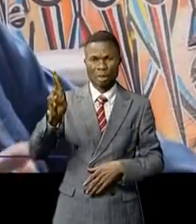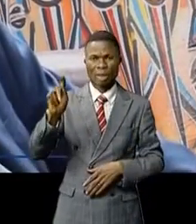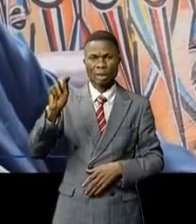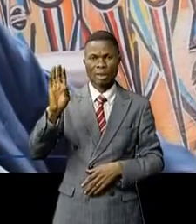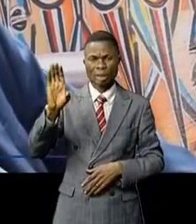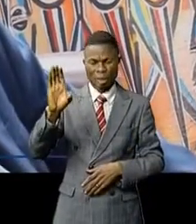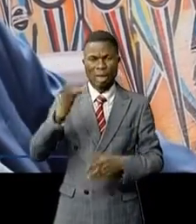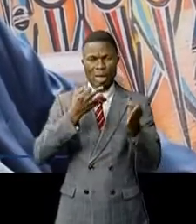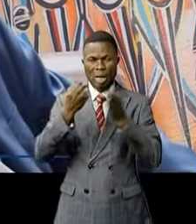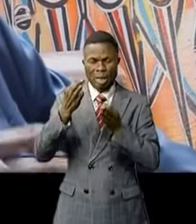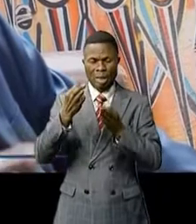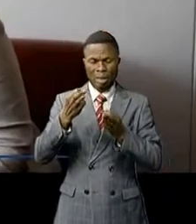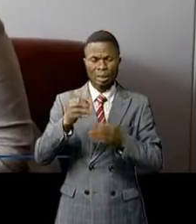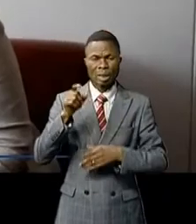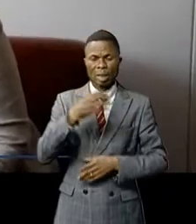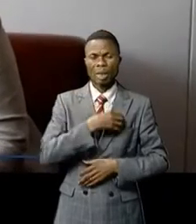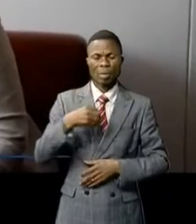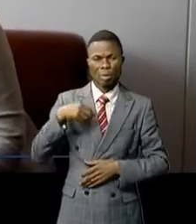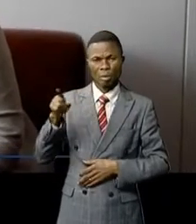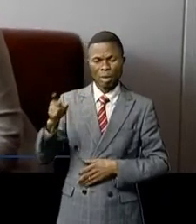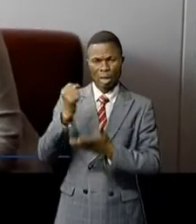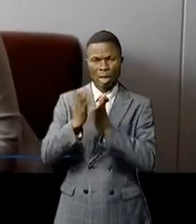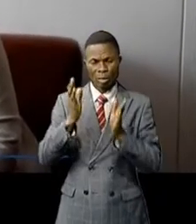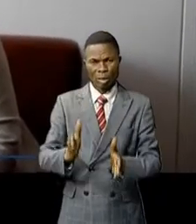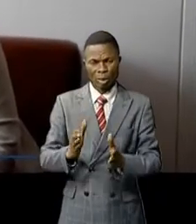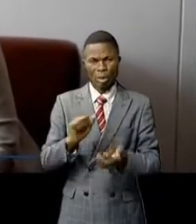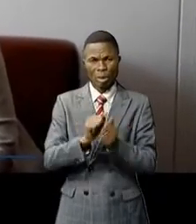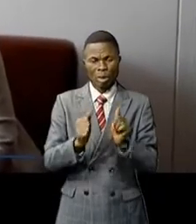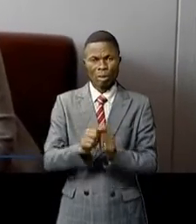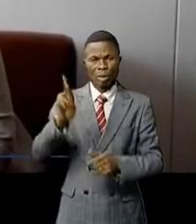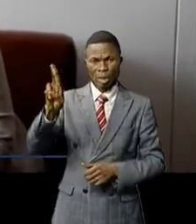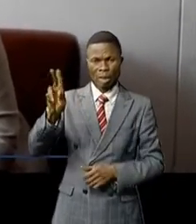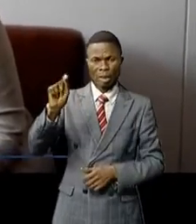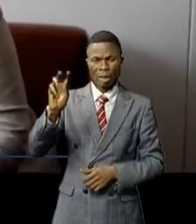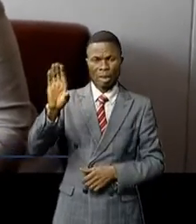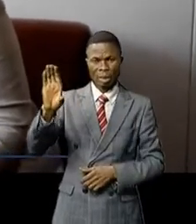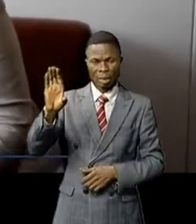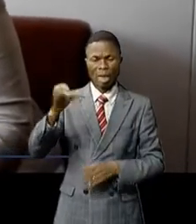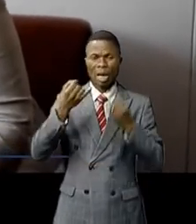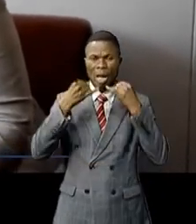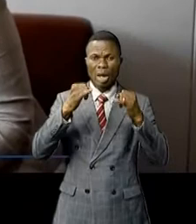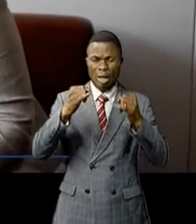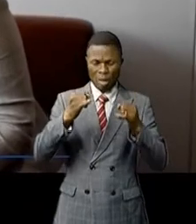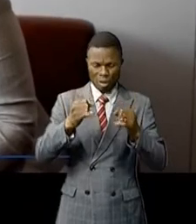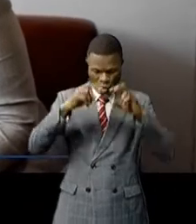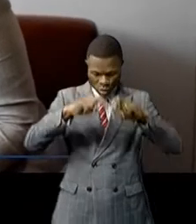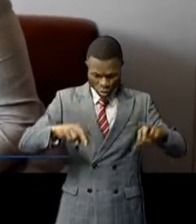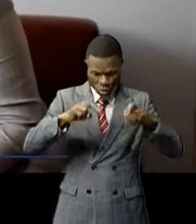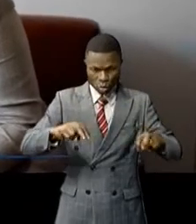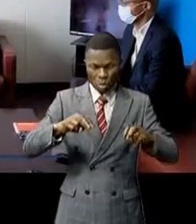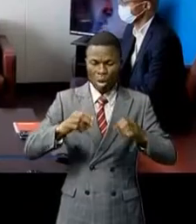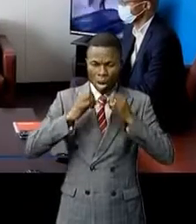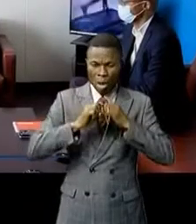a fixé son interlocutrice sur le fait qu'à la radio-télévision nationale, l'information se traite et se